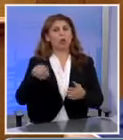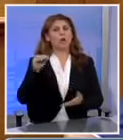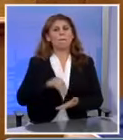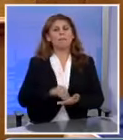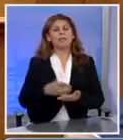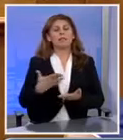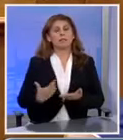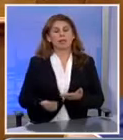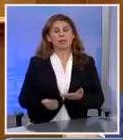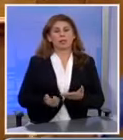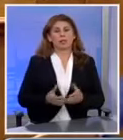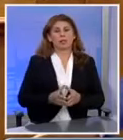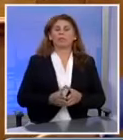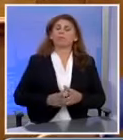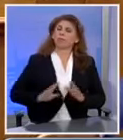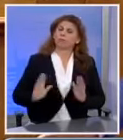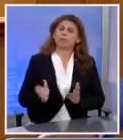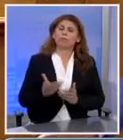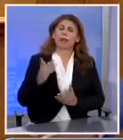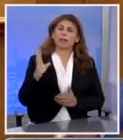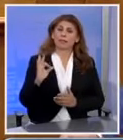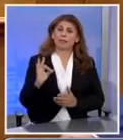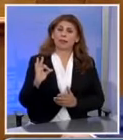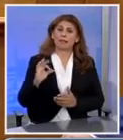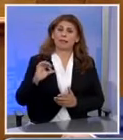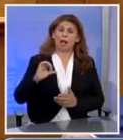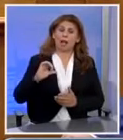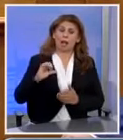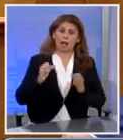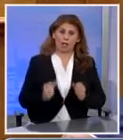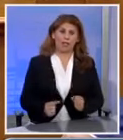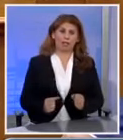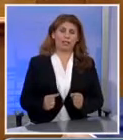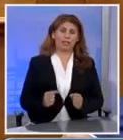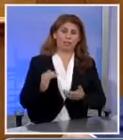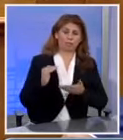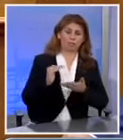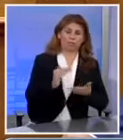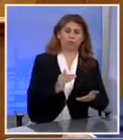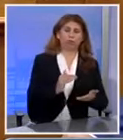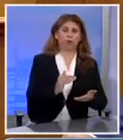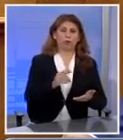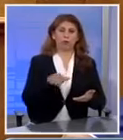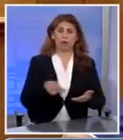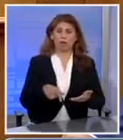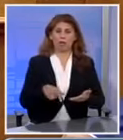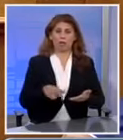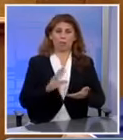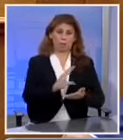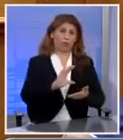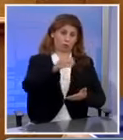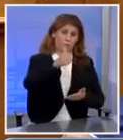υπάρχει και παρά τις 50 έδρες μπόνους. Η ανάγκη συνεργασιών και μια κουλτούρα συνεργασιών.